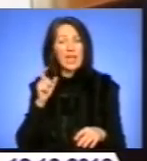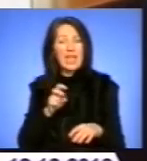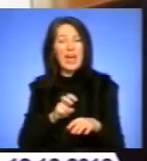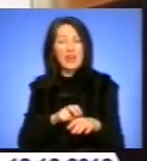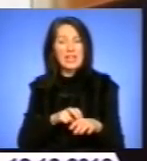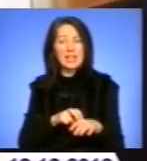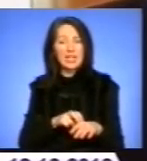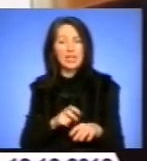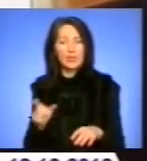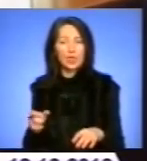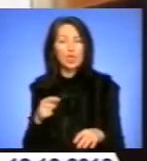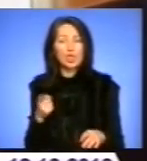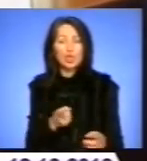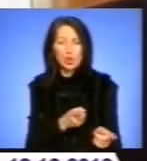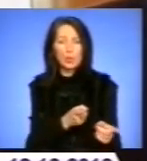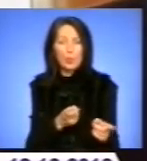в руках